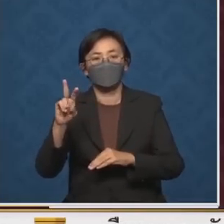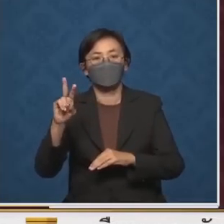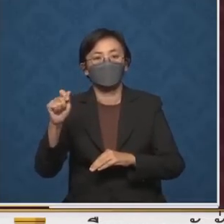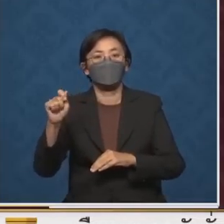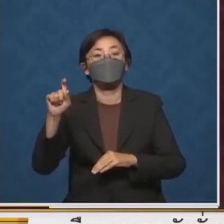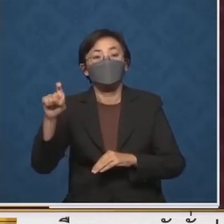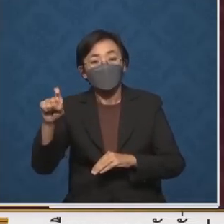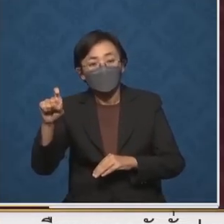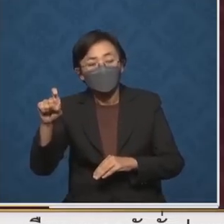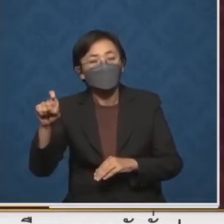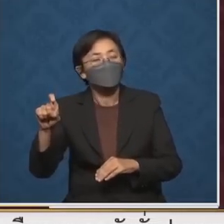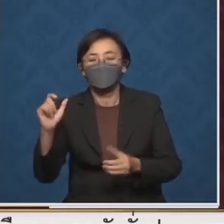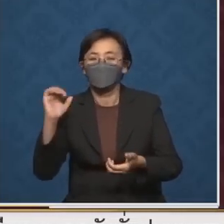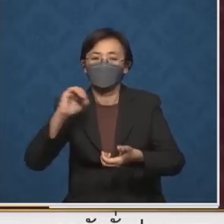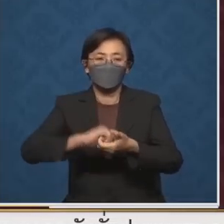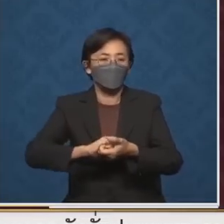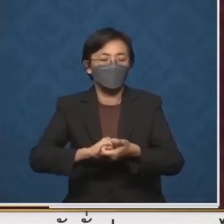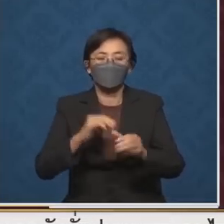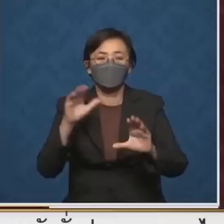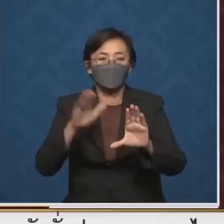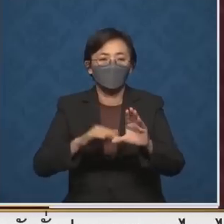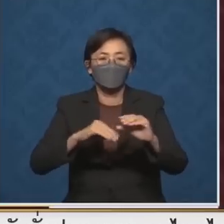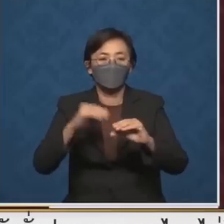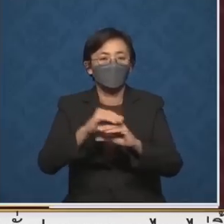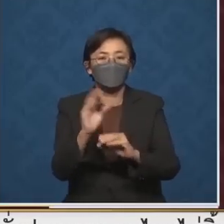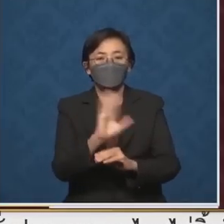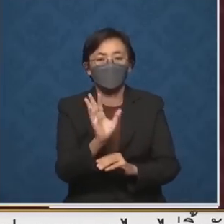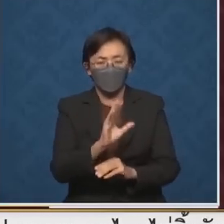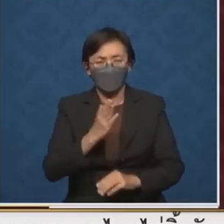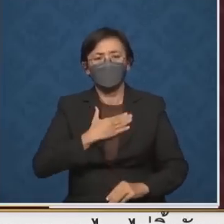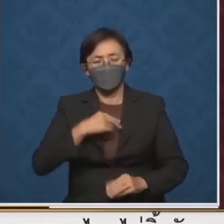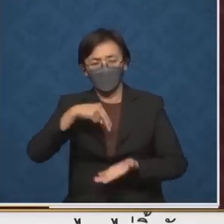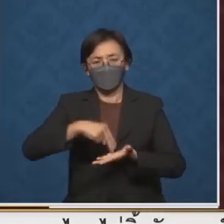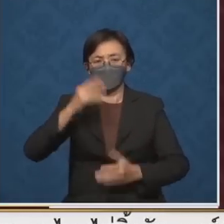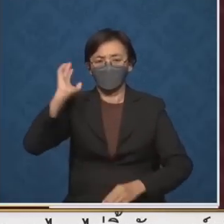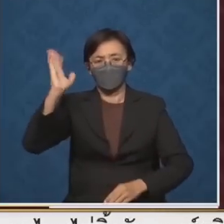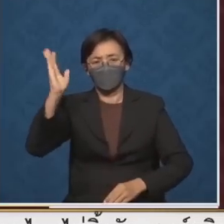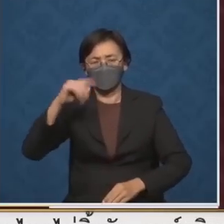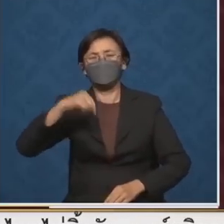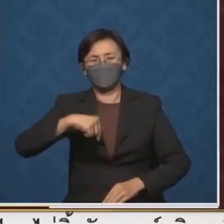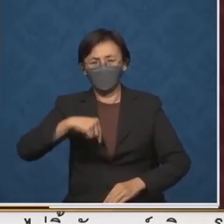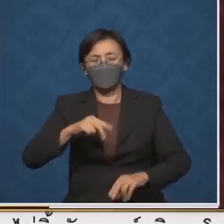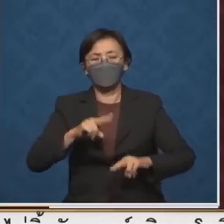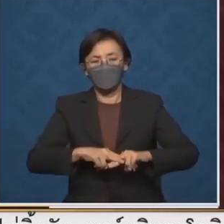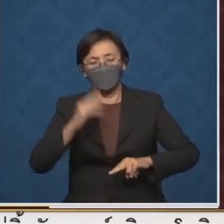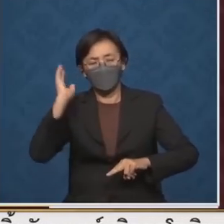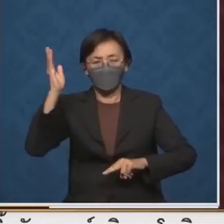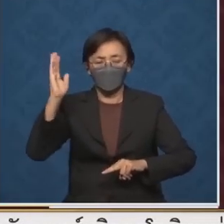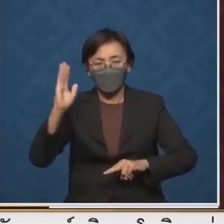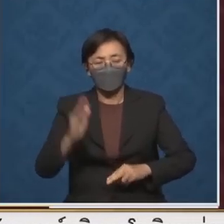ผม sitäเพระเอครั้งทแล้วผมจําได้ ผม mafiaccoliอยู่ตนี้วัี้เรา